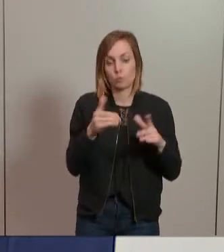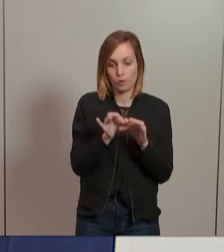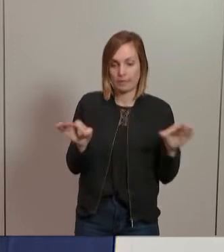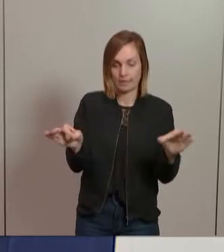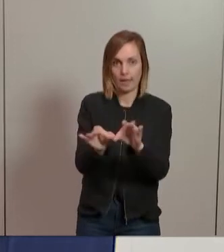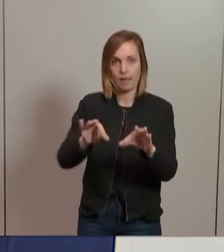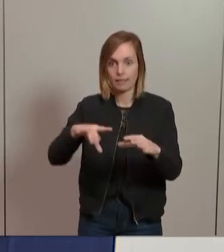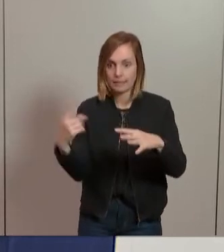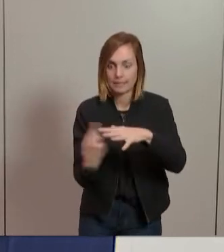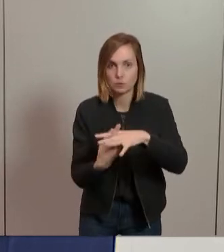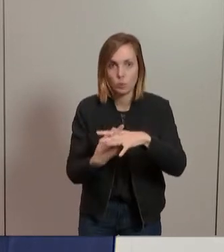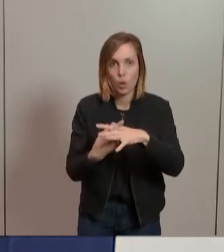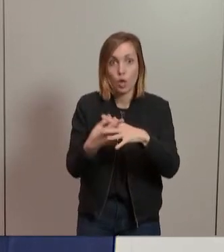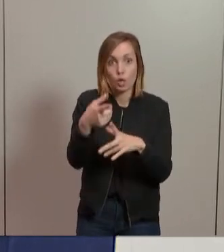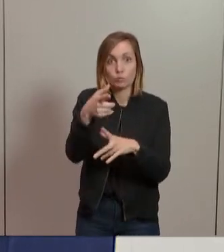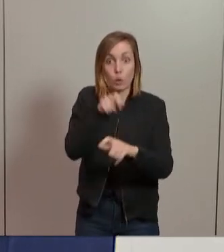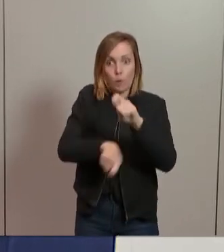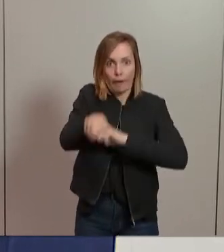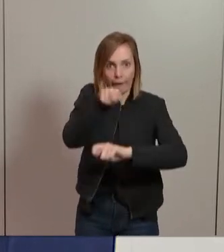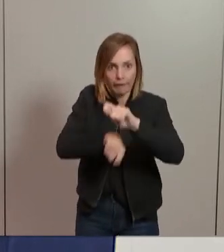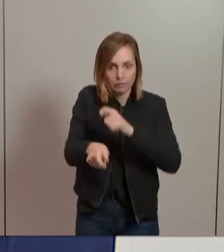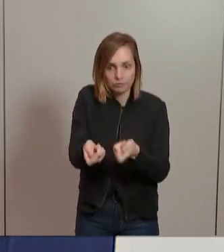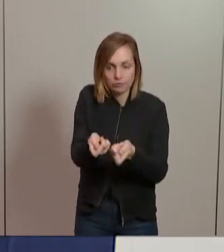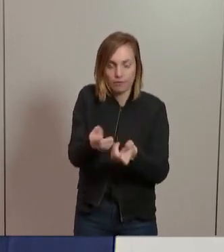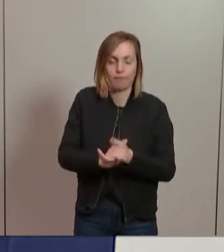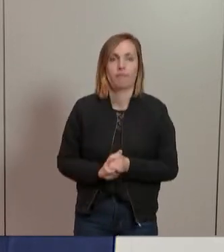d'insertion temporaire. Donc pour rappel,